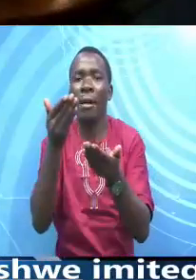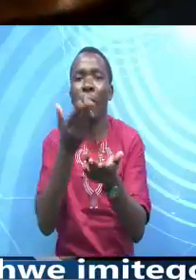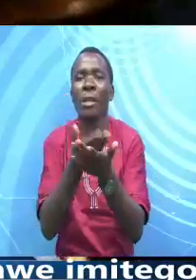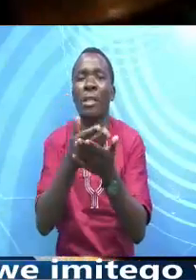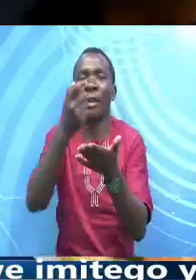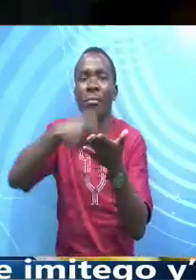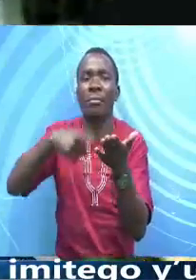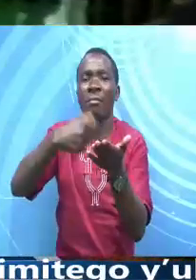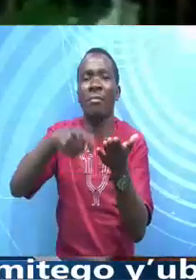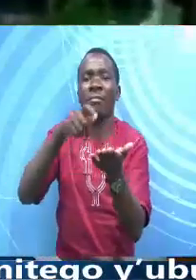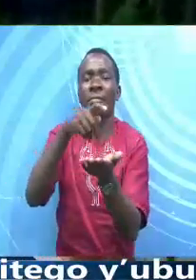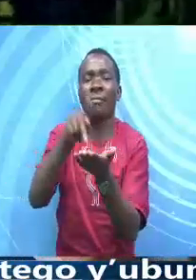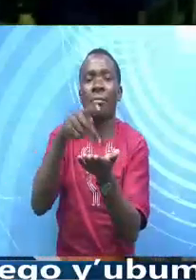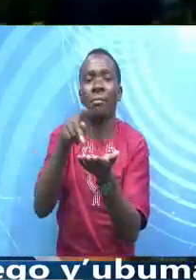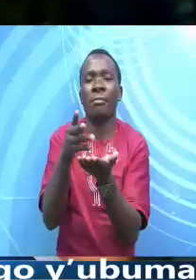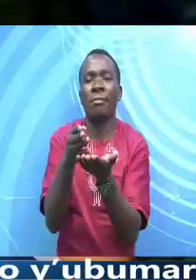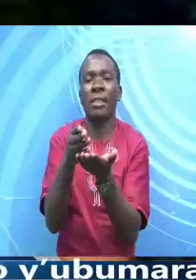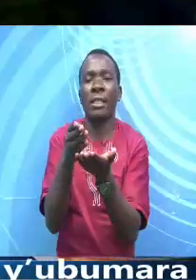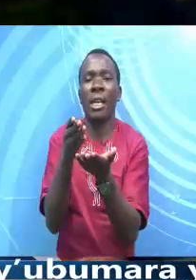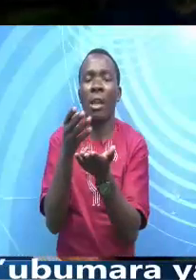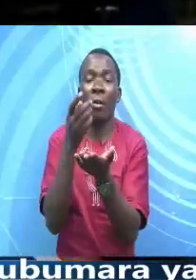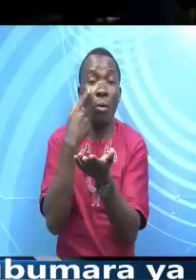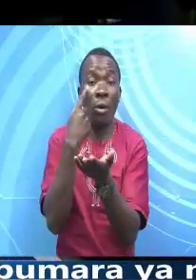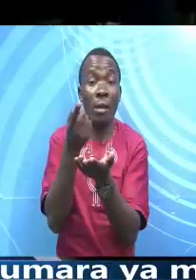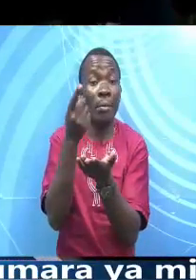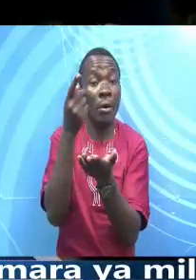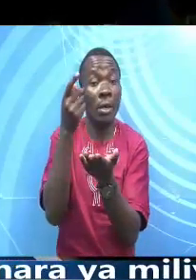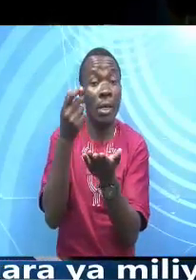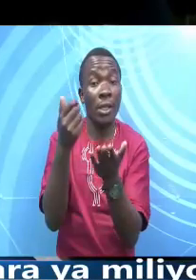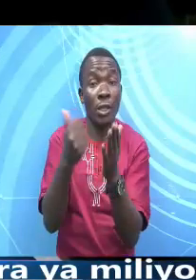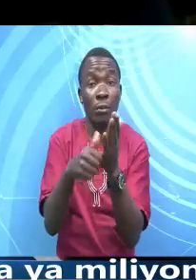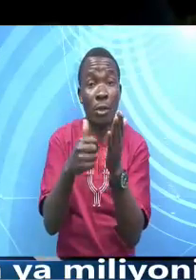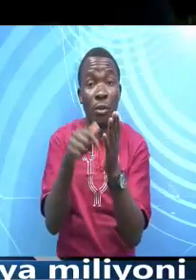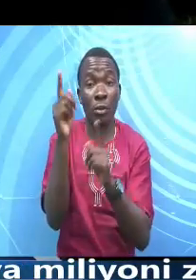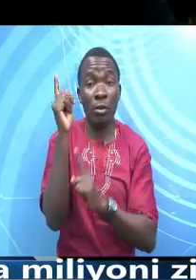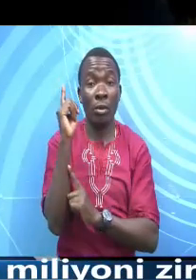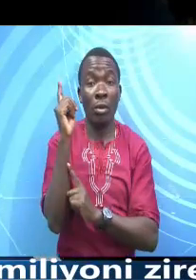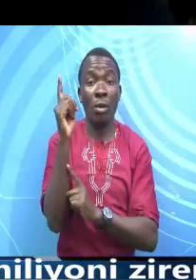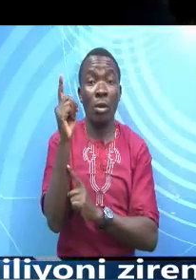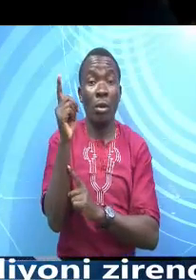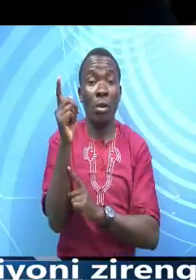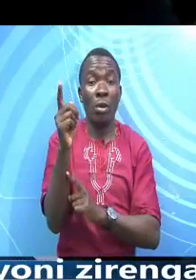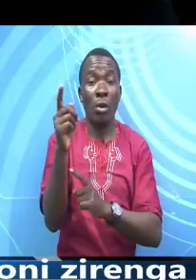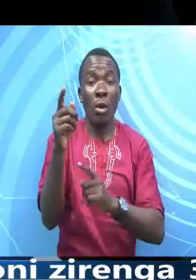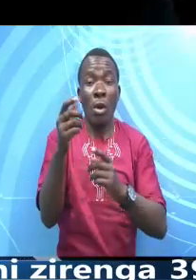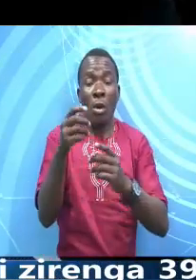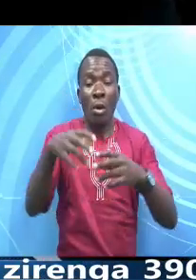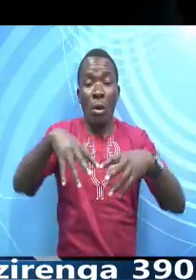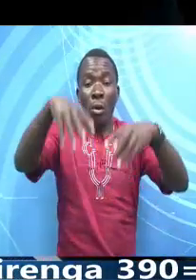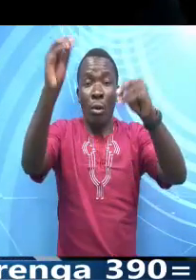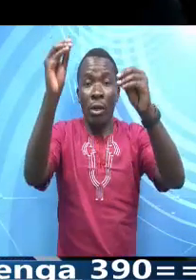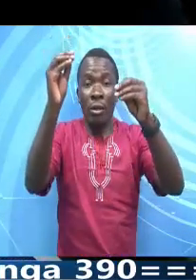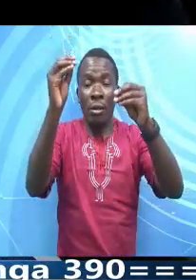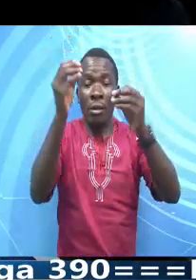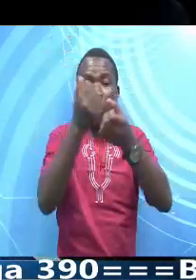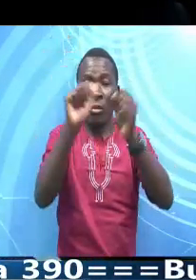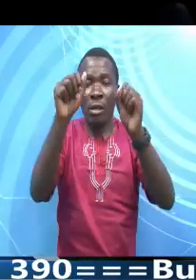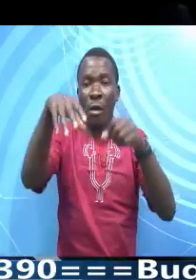iki hano harebamo n'ikibazo cy'umutekano kure kuri umuntu mbasaha ya ageze ahangaha